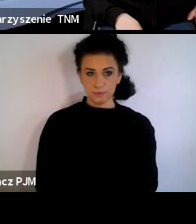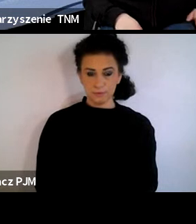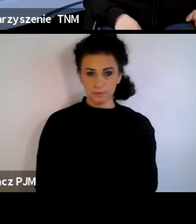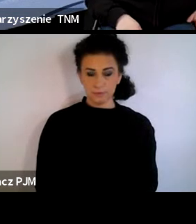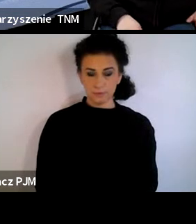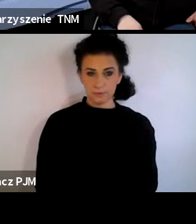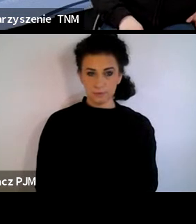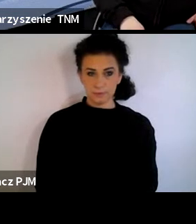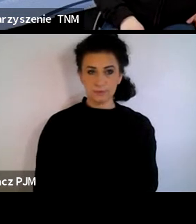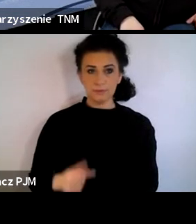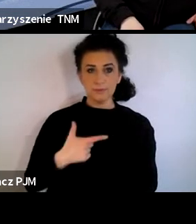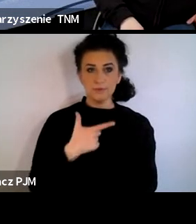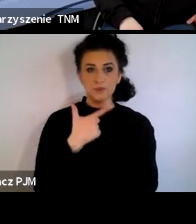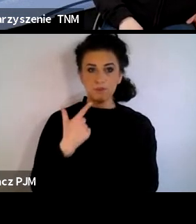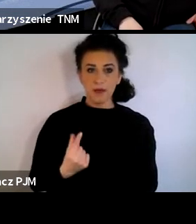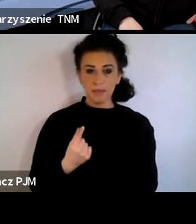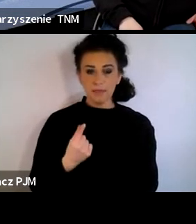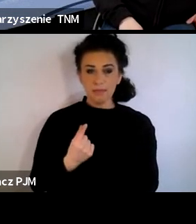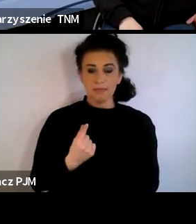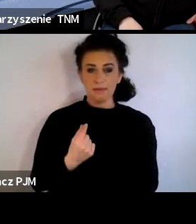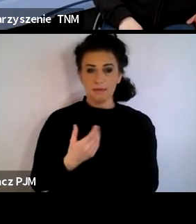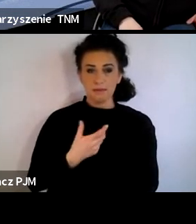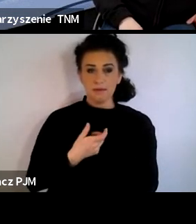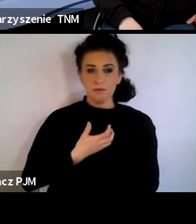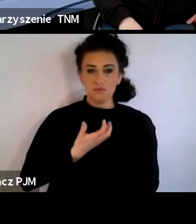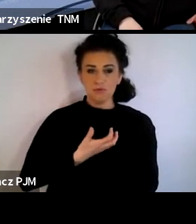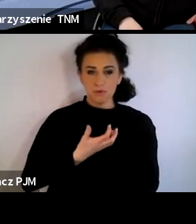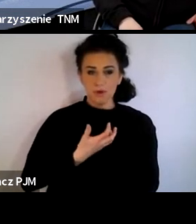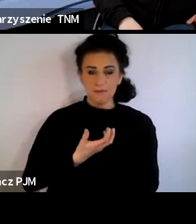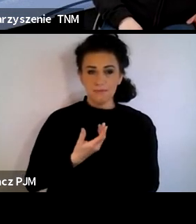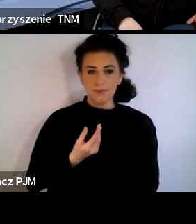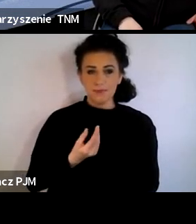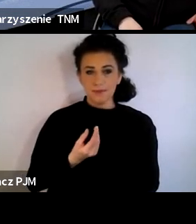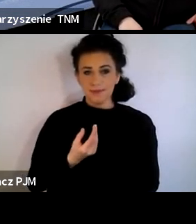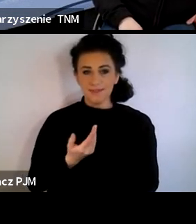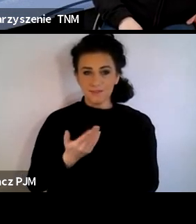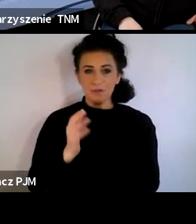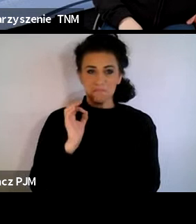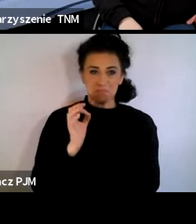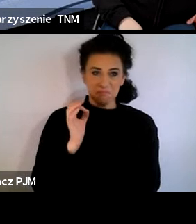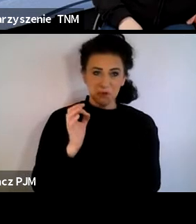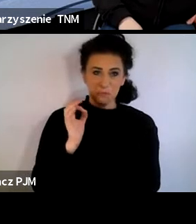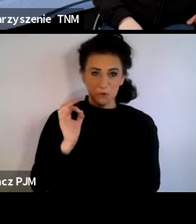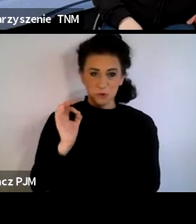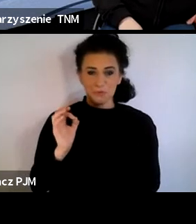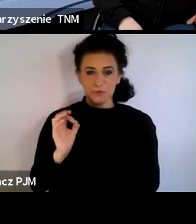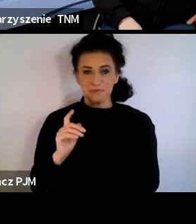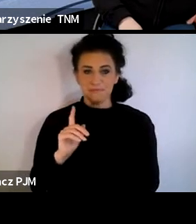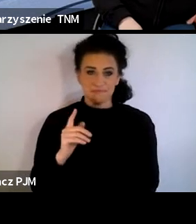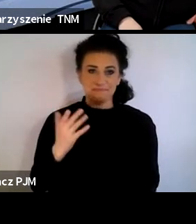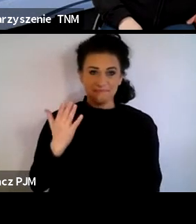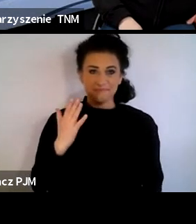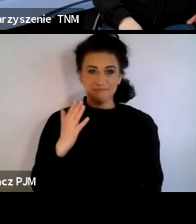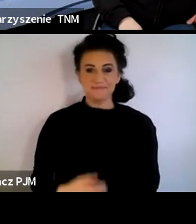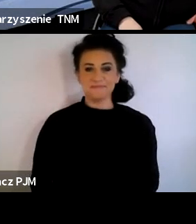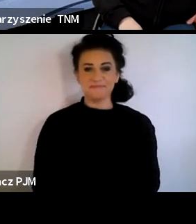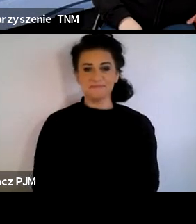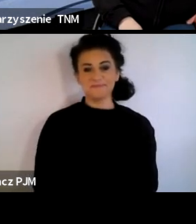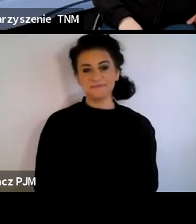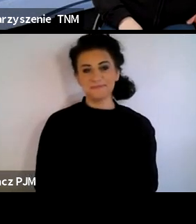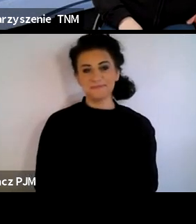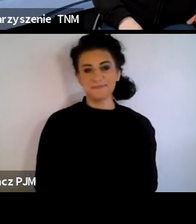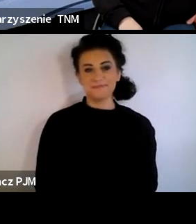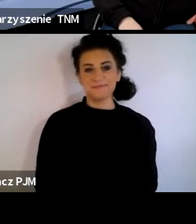Chociaż te dwa dni są kuszące. W formie bezpośredniej byłoby to na pewno dużo trudniejsze.